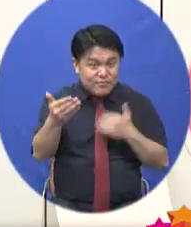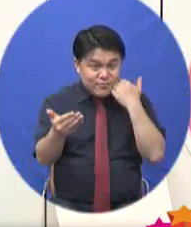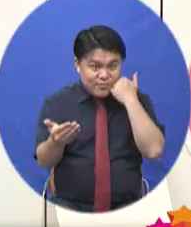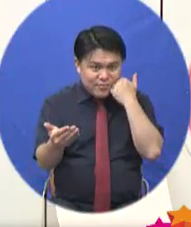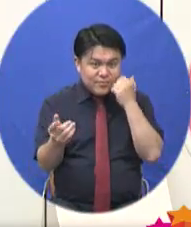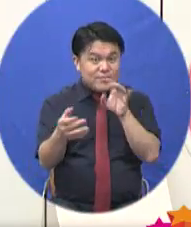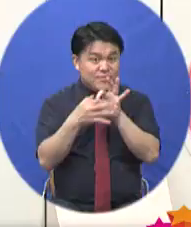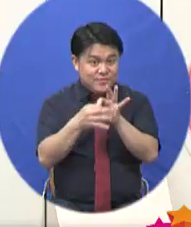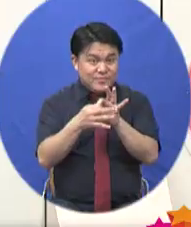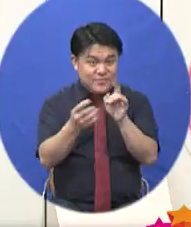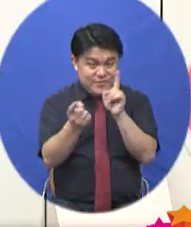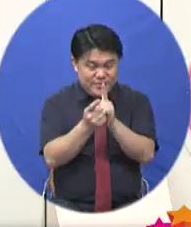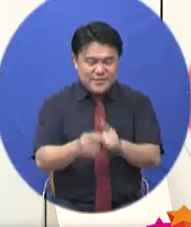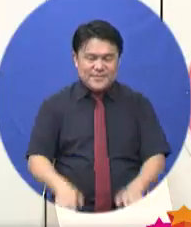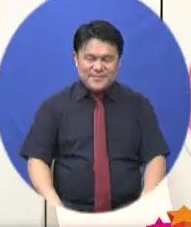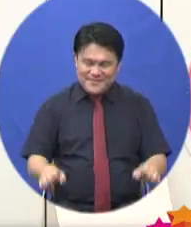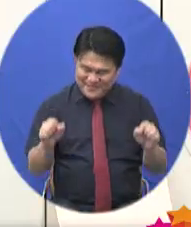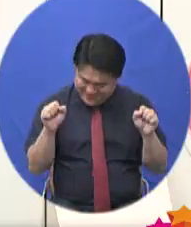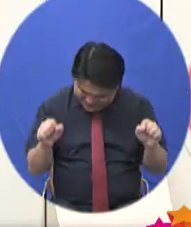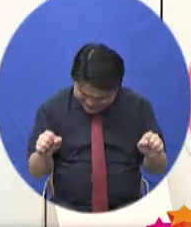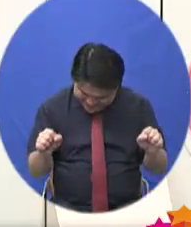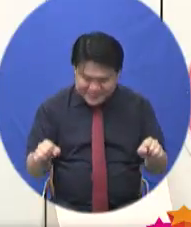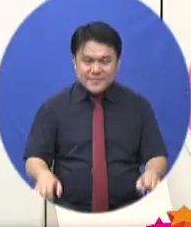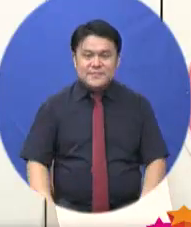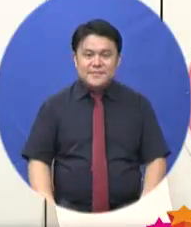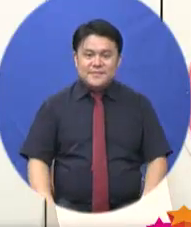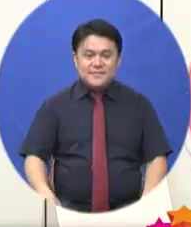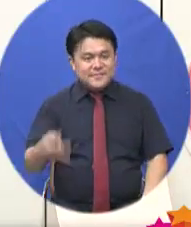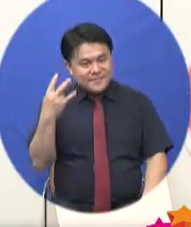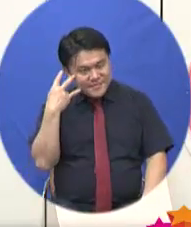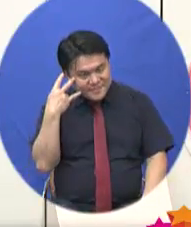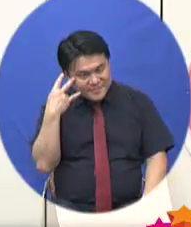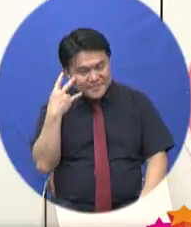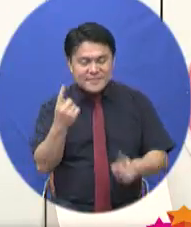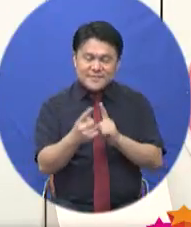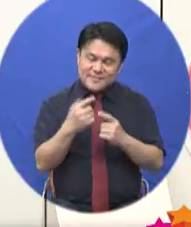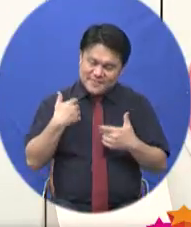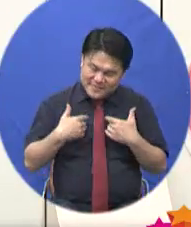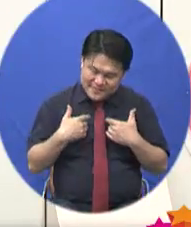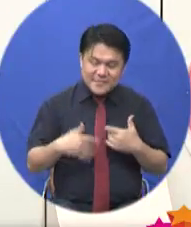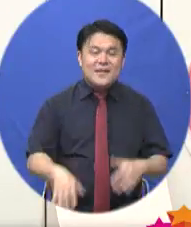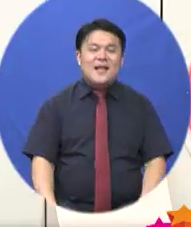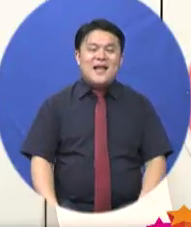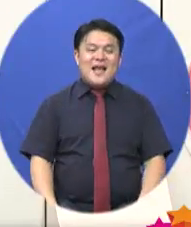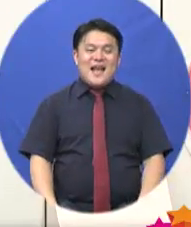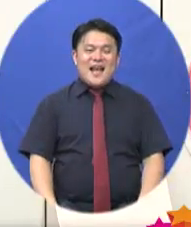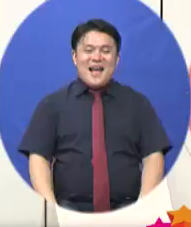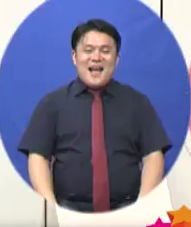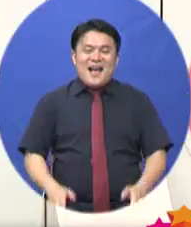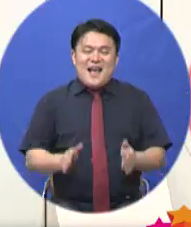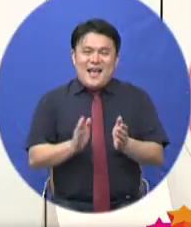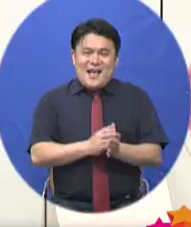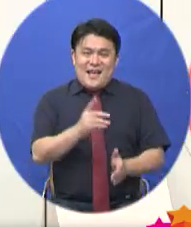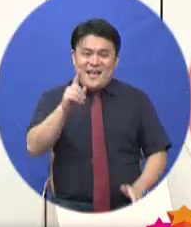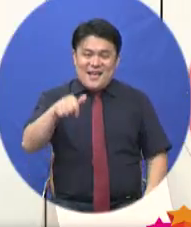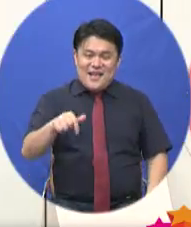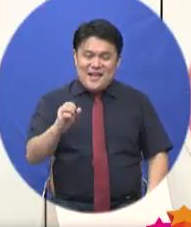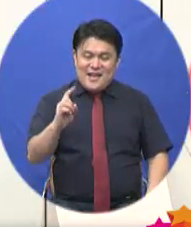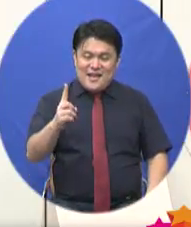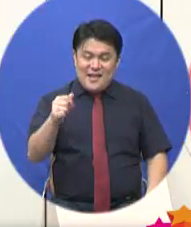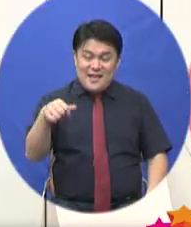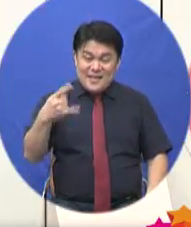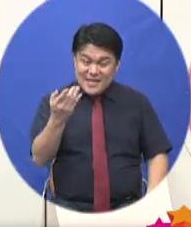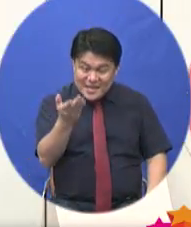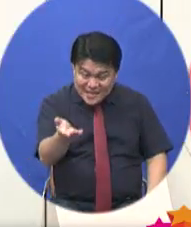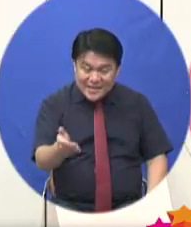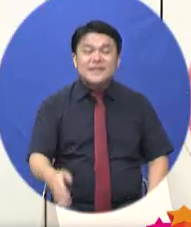분도 바로 연결하겠습니다. 여보세요? 네, 안녕하세요. 아유, 네,